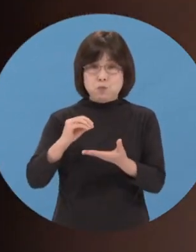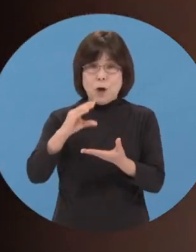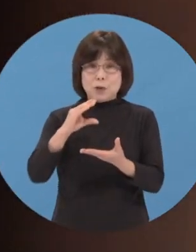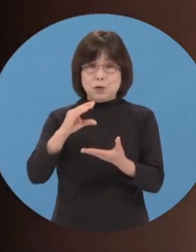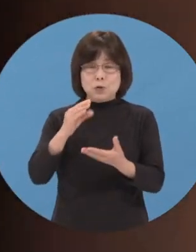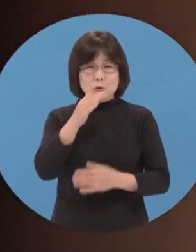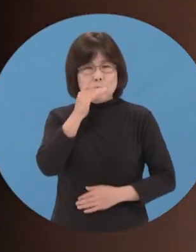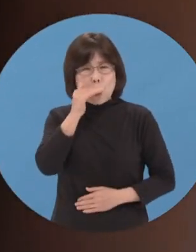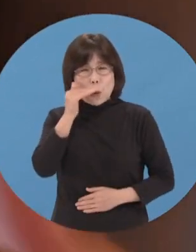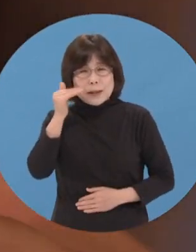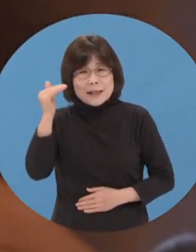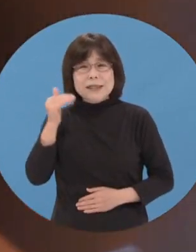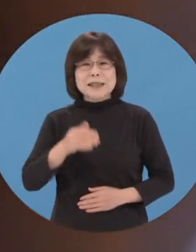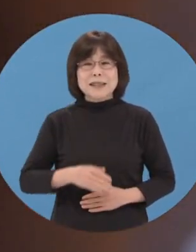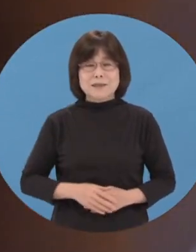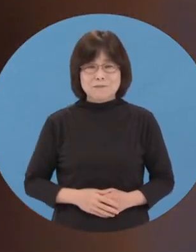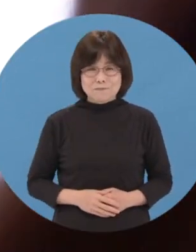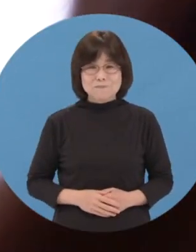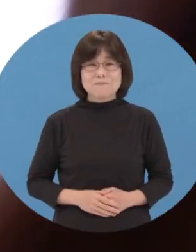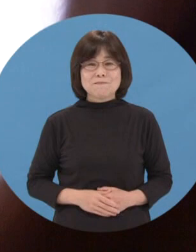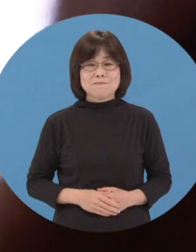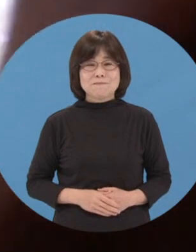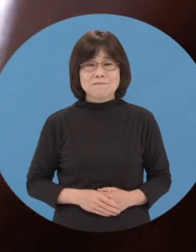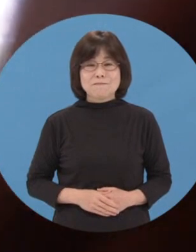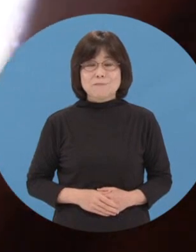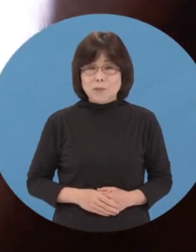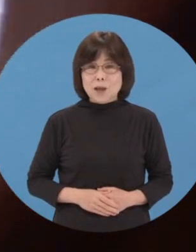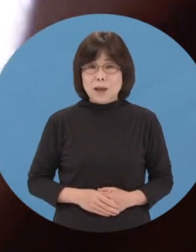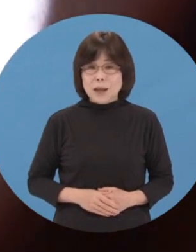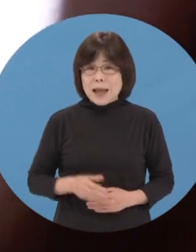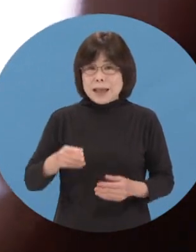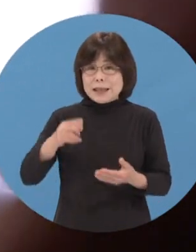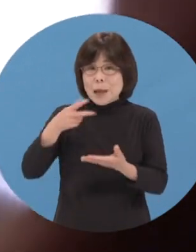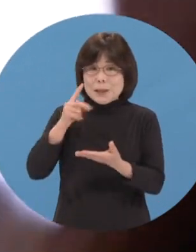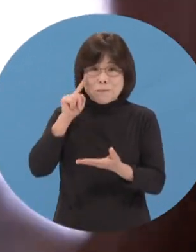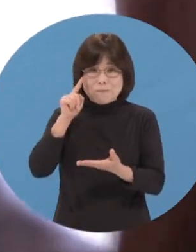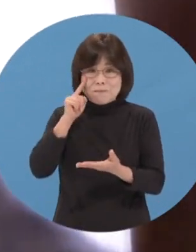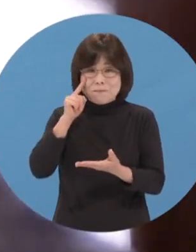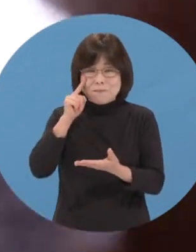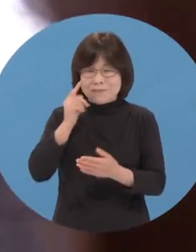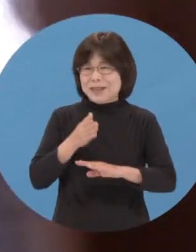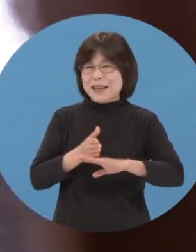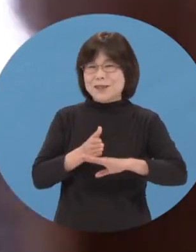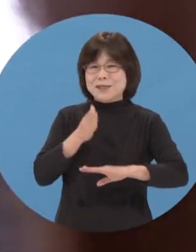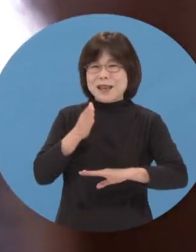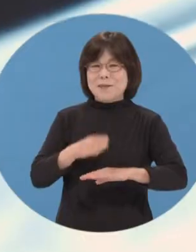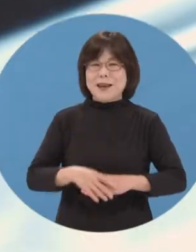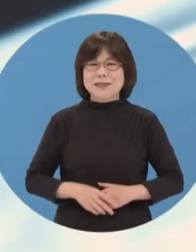肉厚でどっしりとだけですねせっかく撮ったんで食べてってください